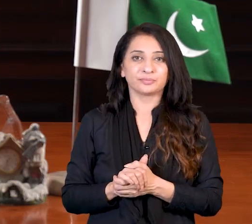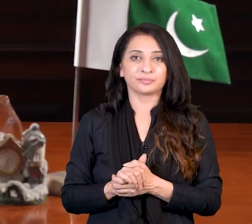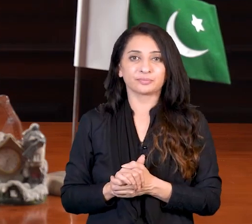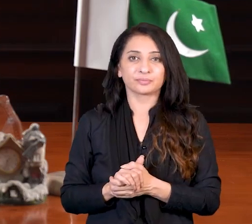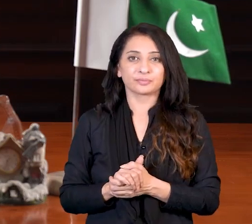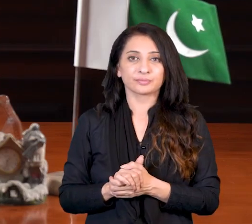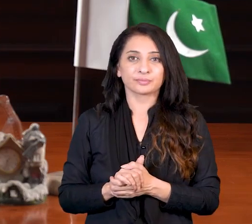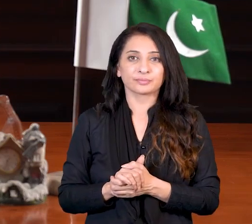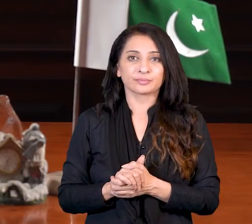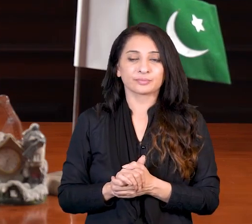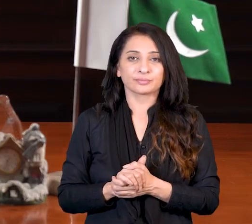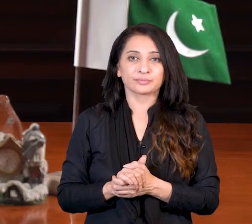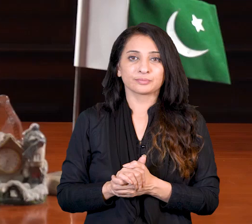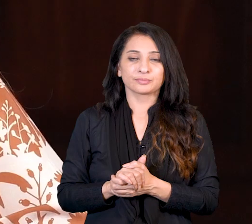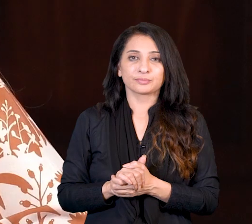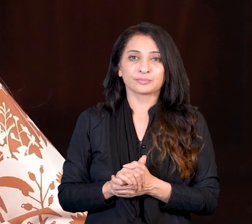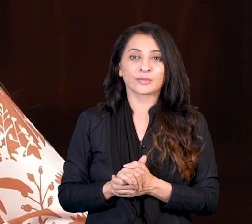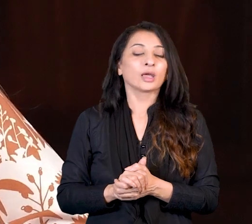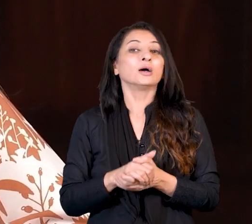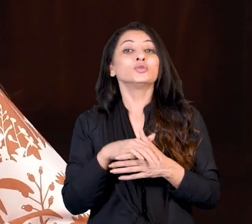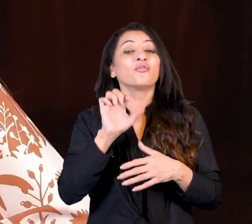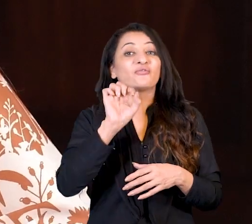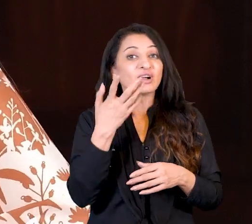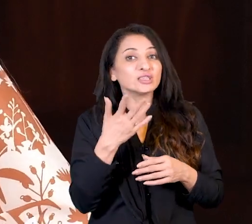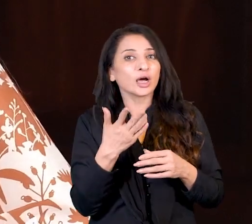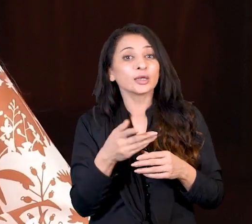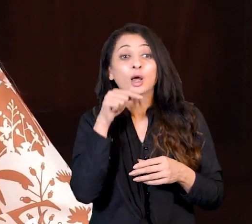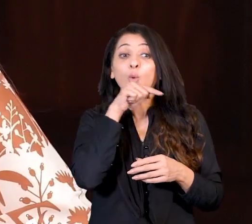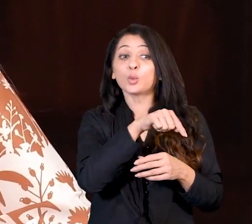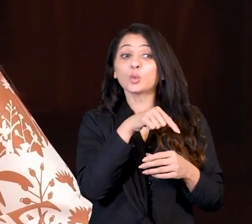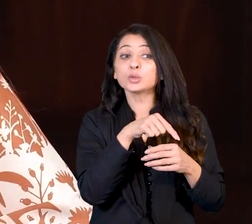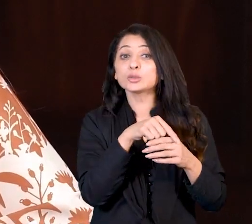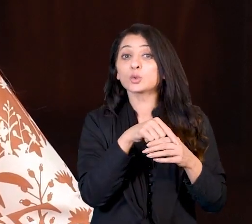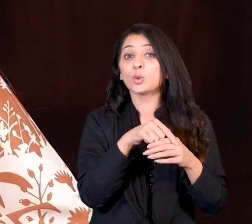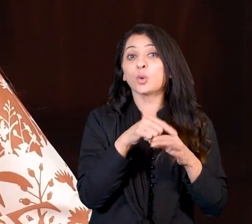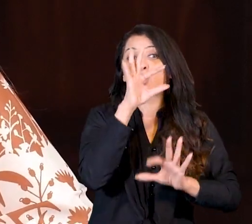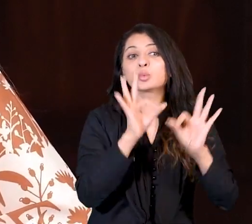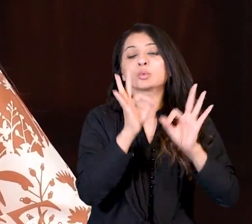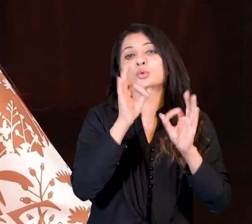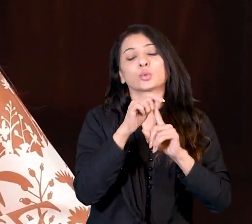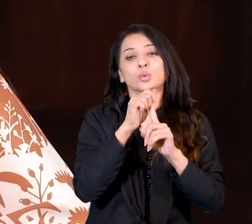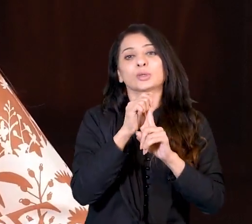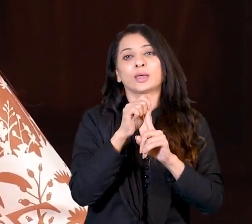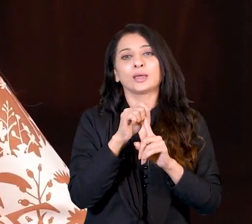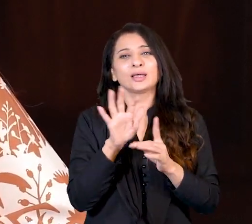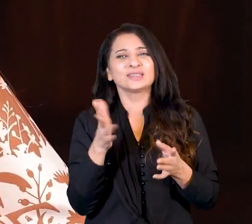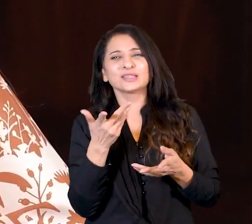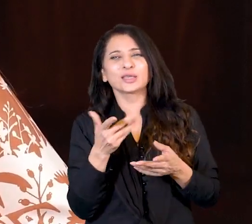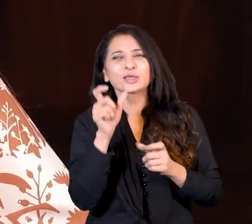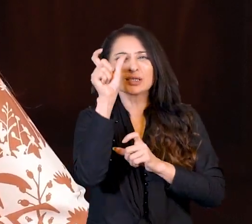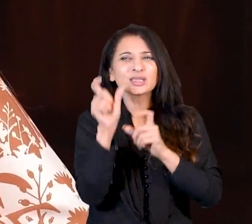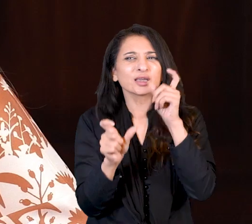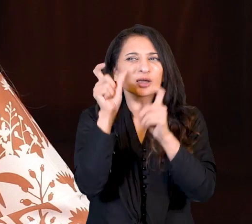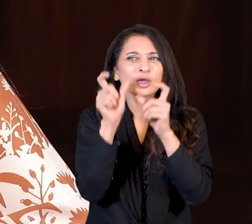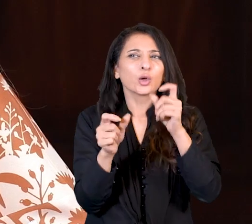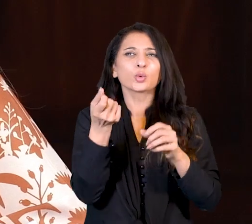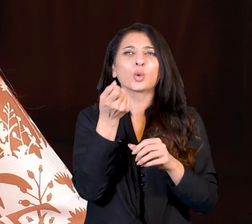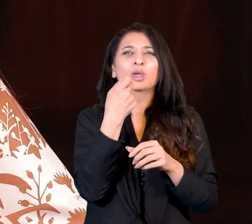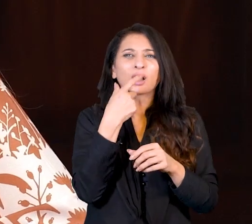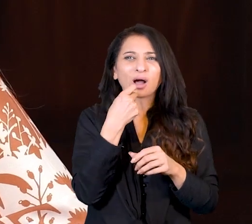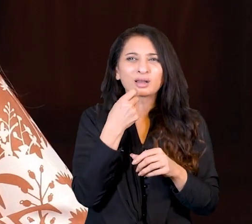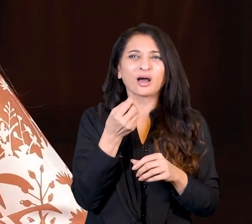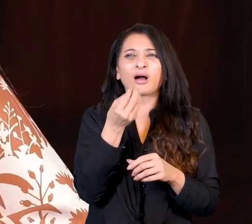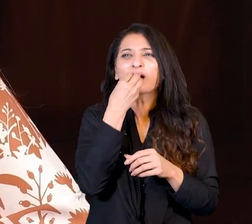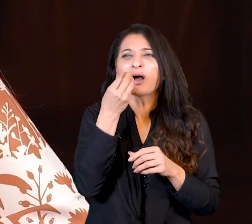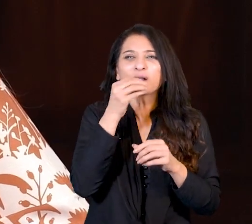बाल गिरने का जो सबब बन रहा है, उसको ट्रीट करना बड़ा ज़रूरी है। अगर किसी की ग़िज़ाई कमी है और उसके बाल जड़ से गिर रहे हैं तो बहुत ज़रूरी है